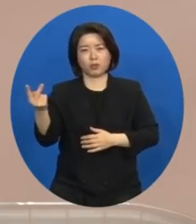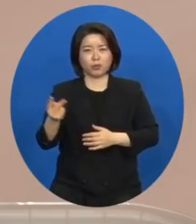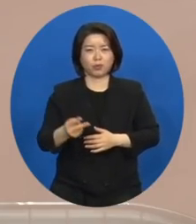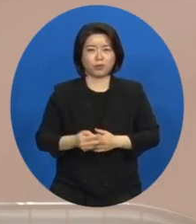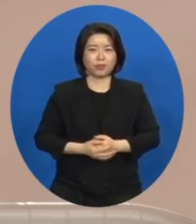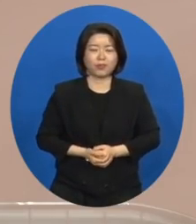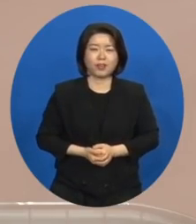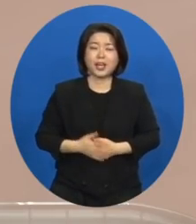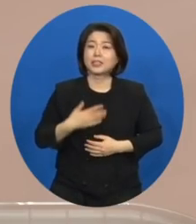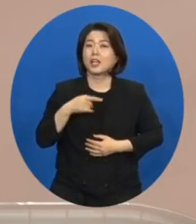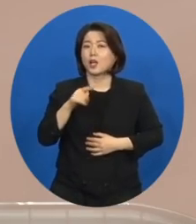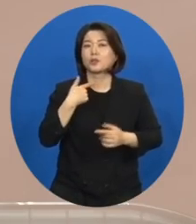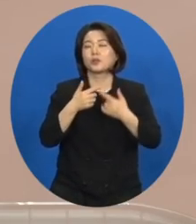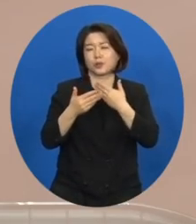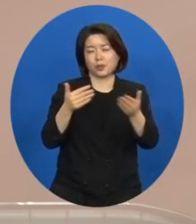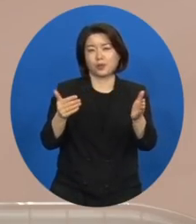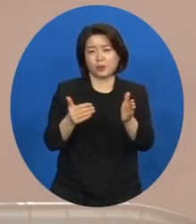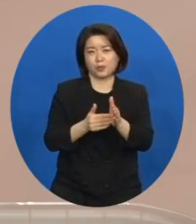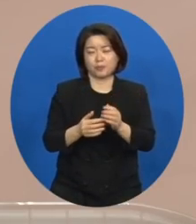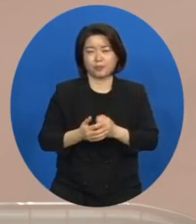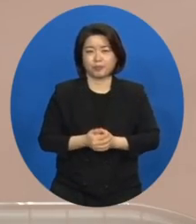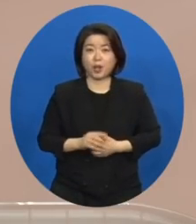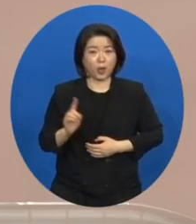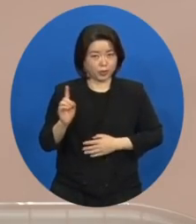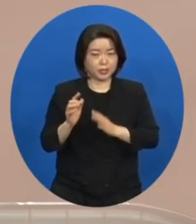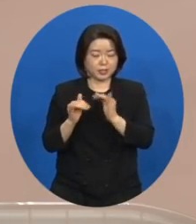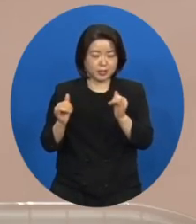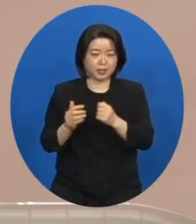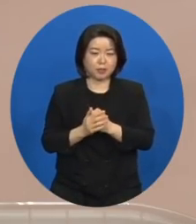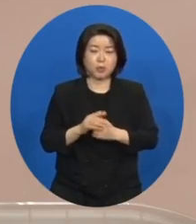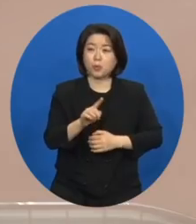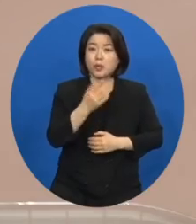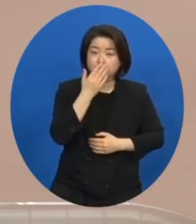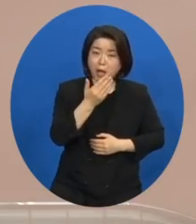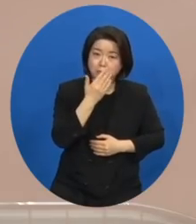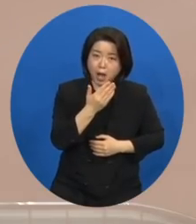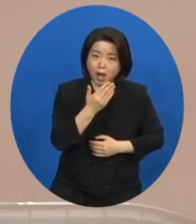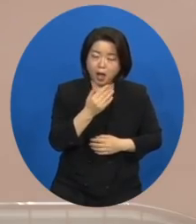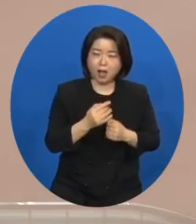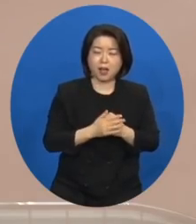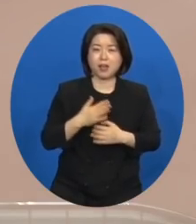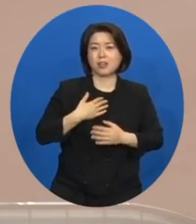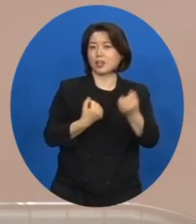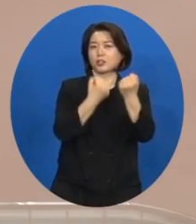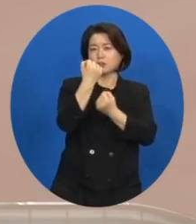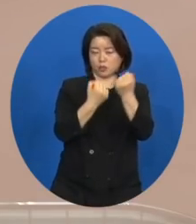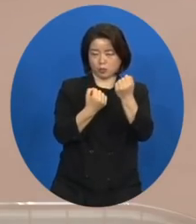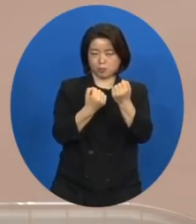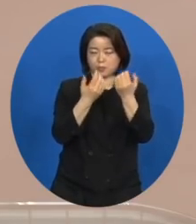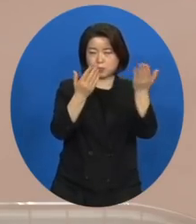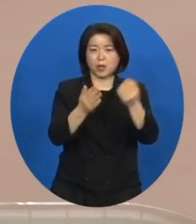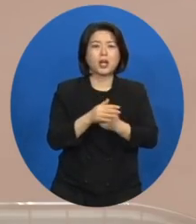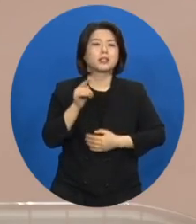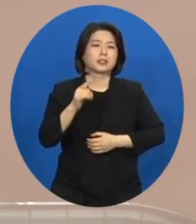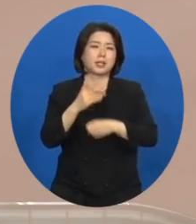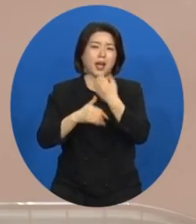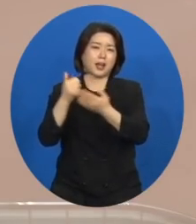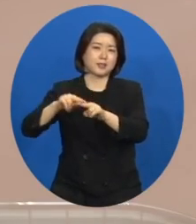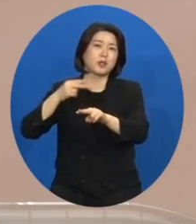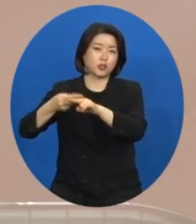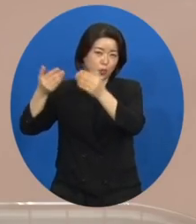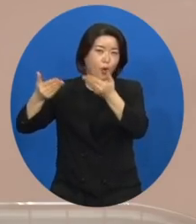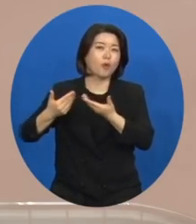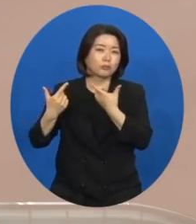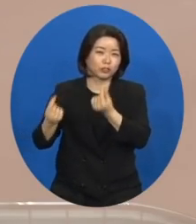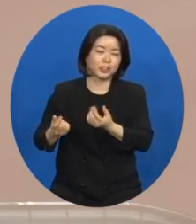경험을 하게 되면서 어떤분이 그래요 어떻게 되느냐 저는 이렇게 설명해 드립니다 그래서 하나님의 선물이었습니다 오늘 본문의